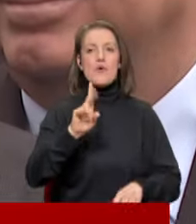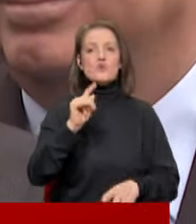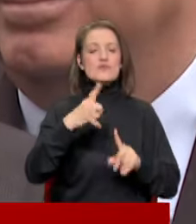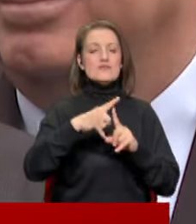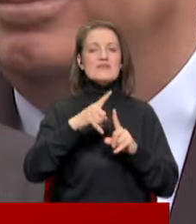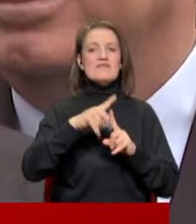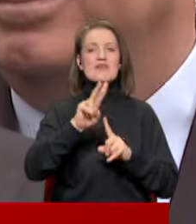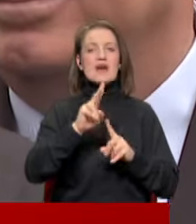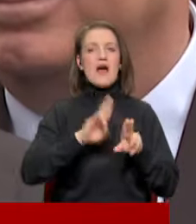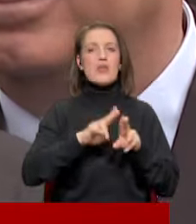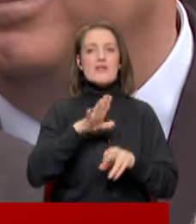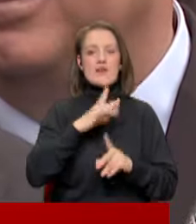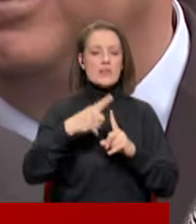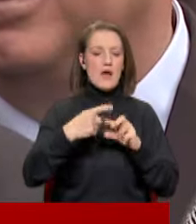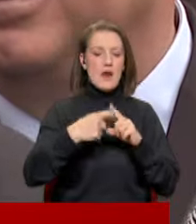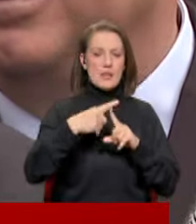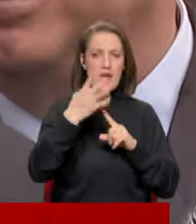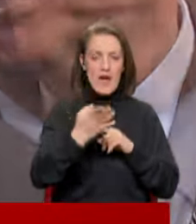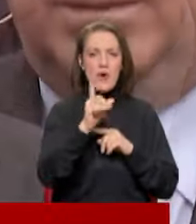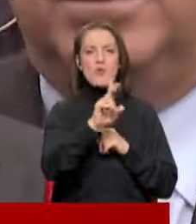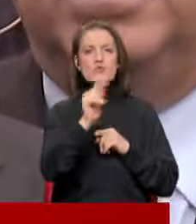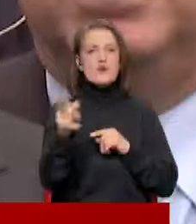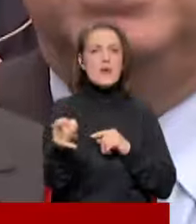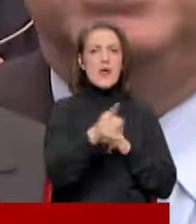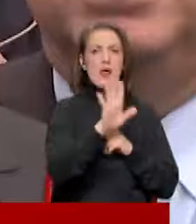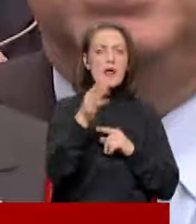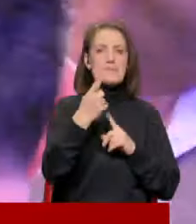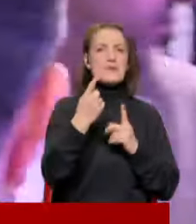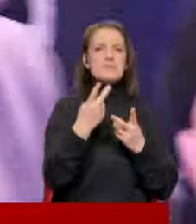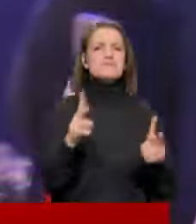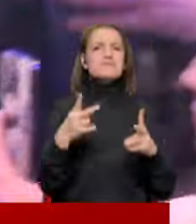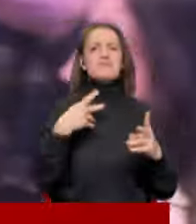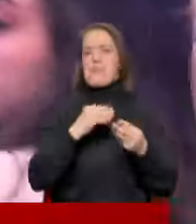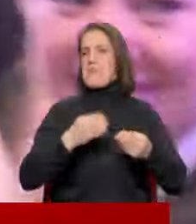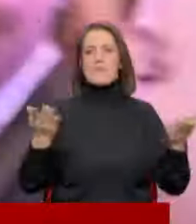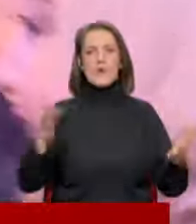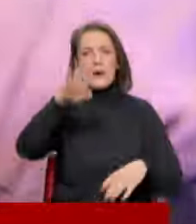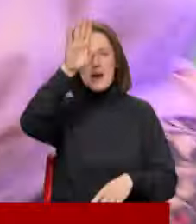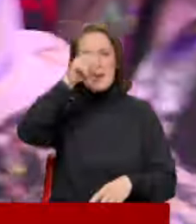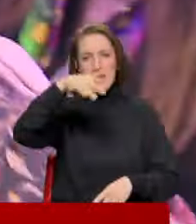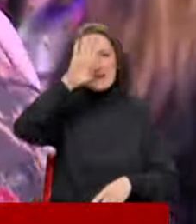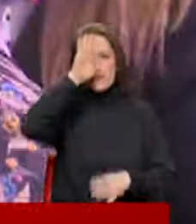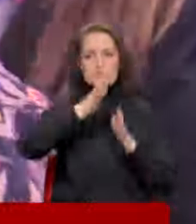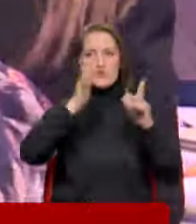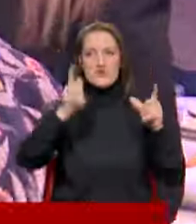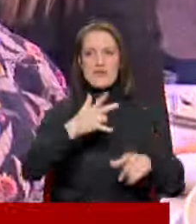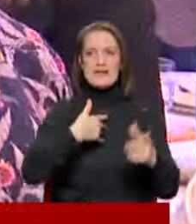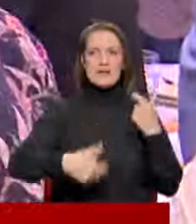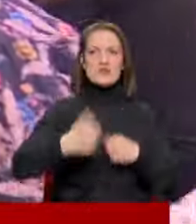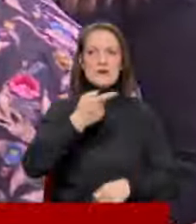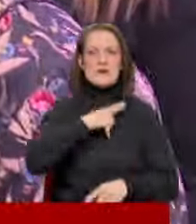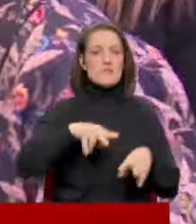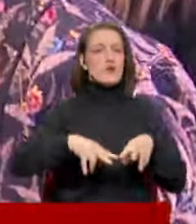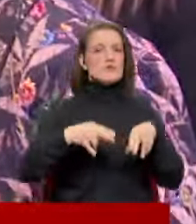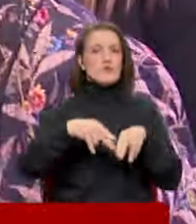var genel Başkanım ne TRT ne de 13 kanal herhangi bir Olur sorun yok AK Parti'nin İstanbul Büyükşehir Belediye Başkan Adayı Murat